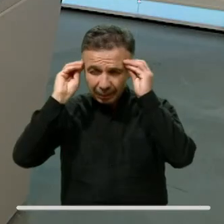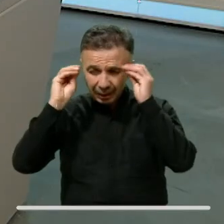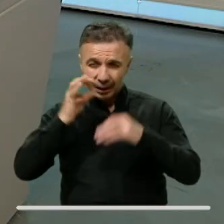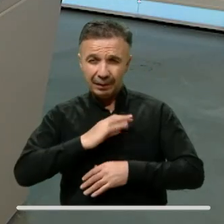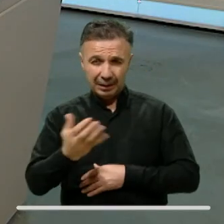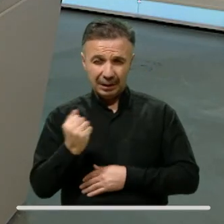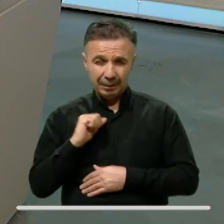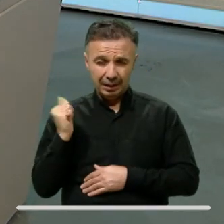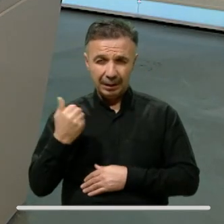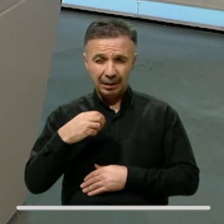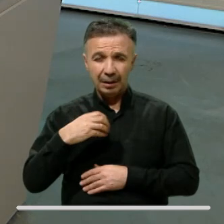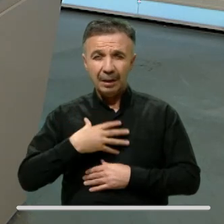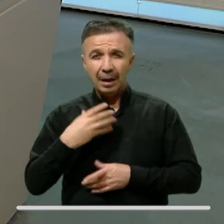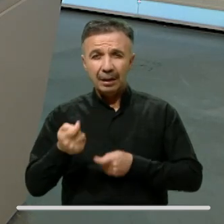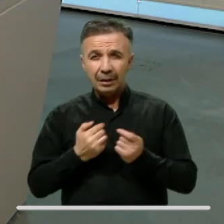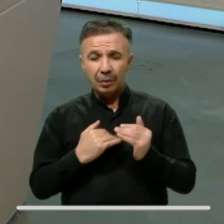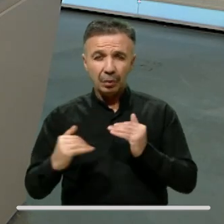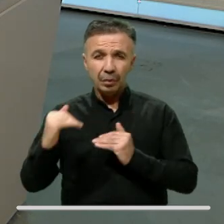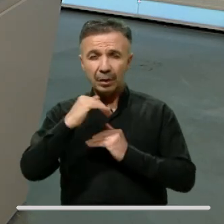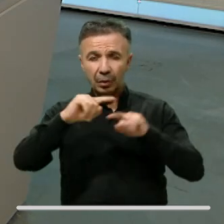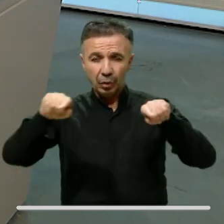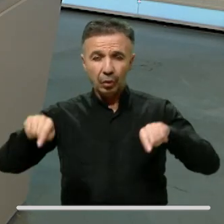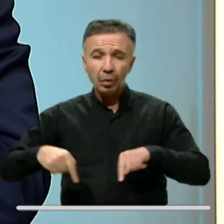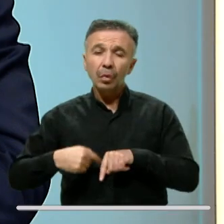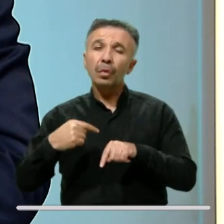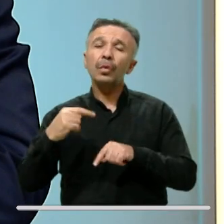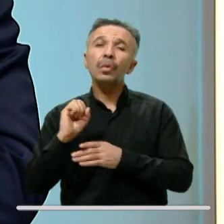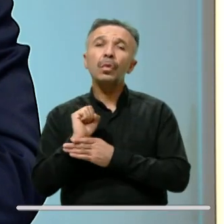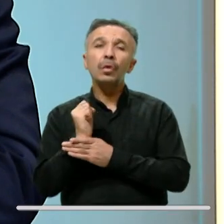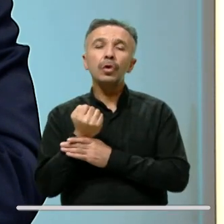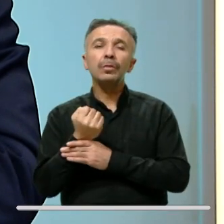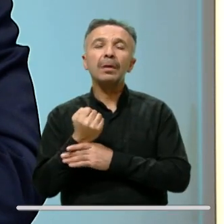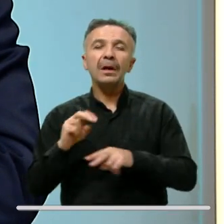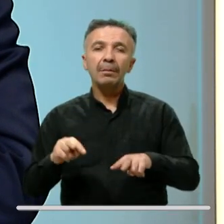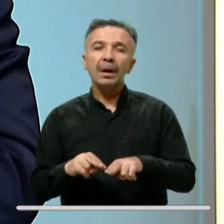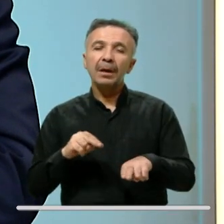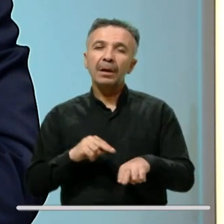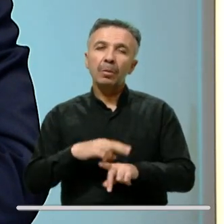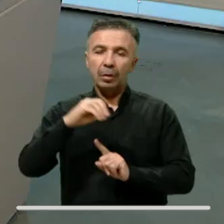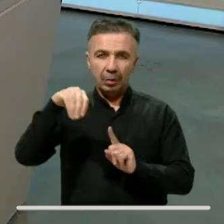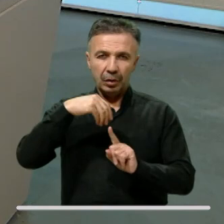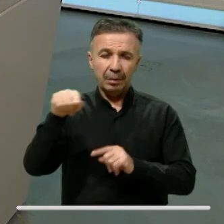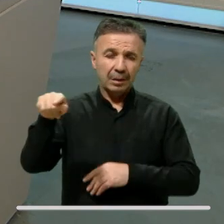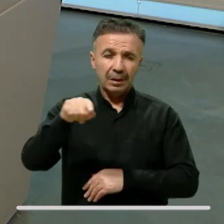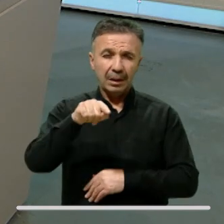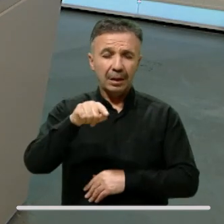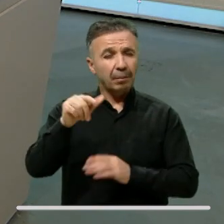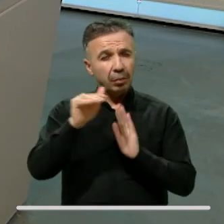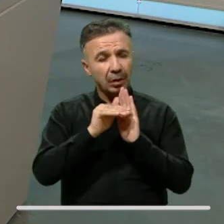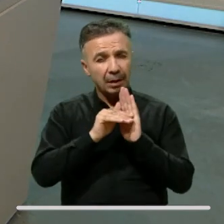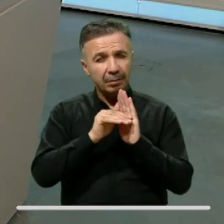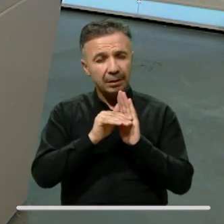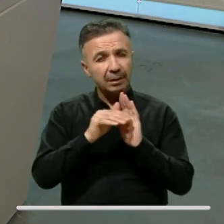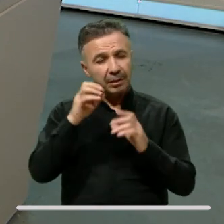kıymetli hocamız, Diyanet İşleri Başkanlığı Din İşleri Yüksek Kurulu Uzmanı Sayın Mehmet Kapukaya Hocam. Sizler de programımıza